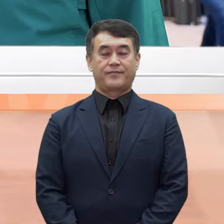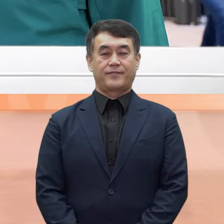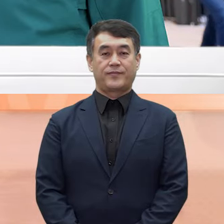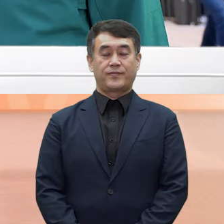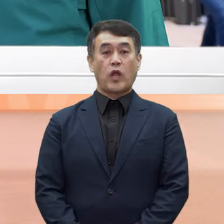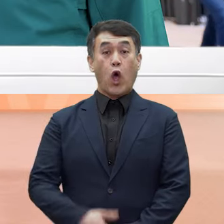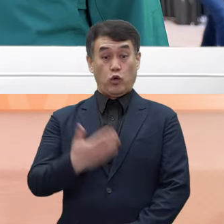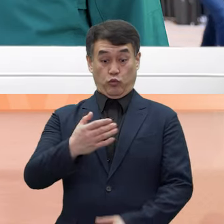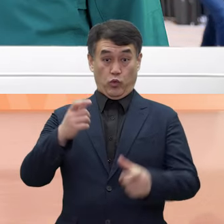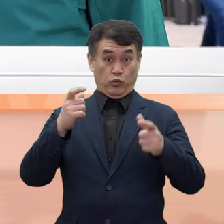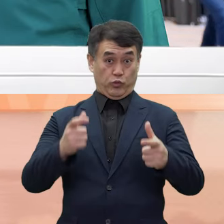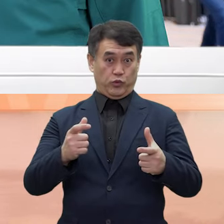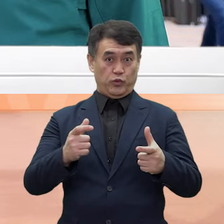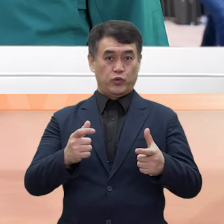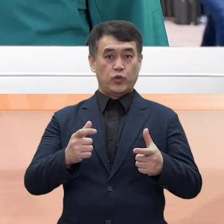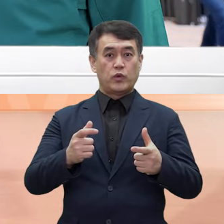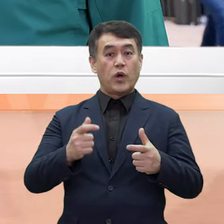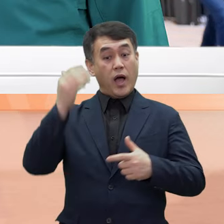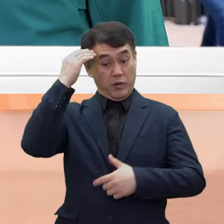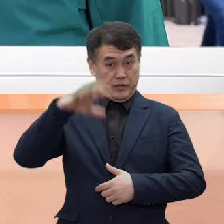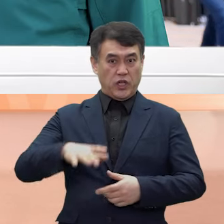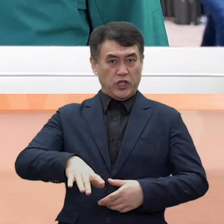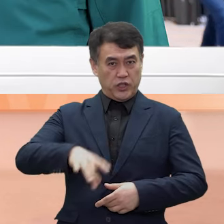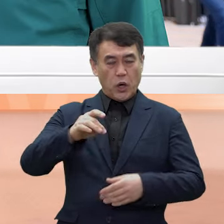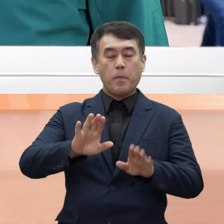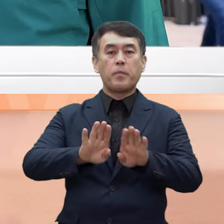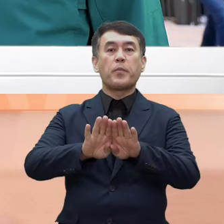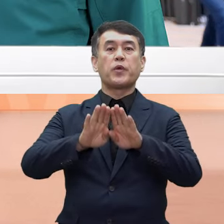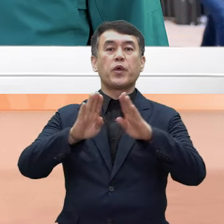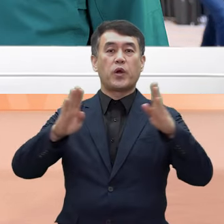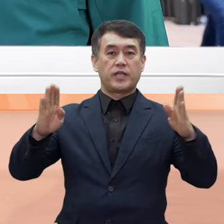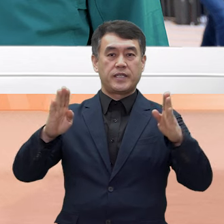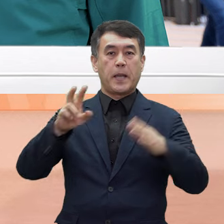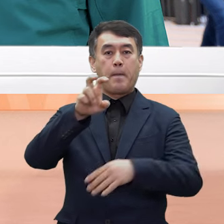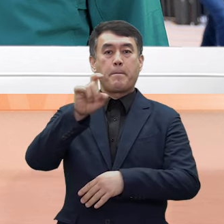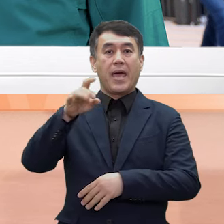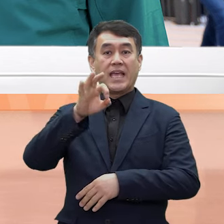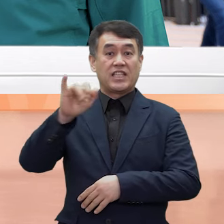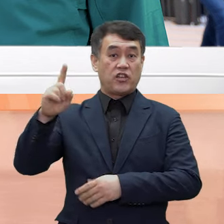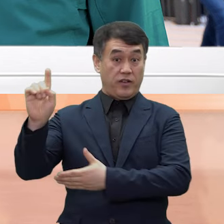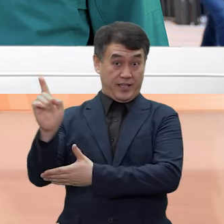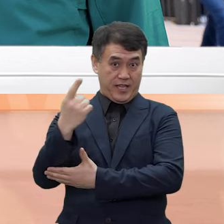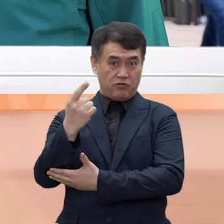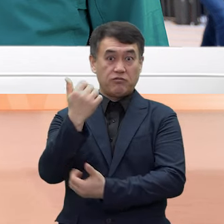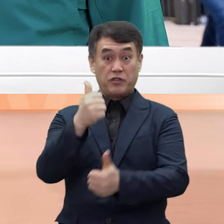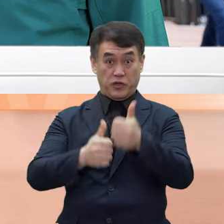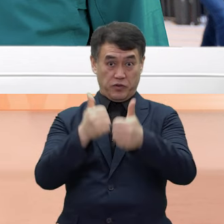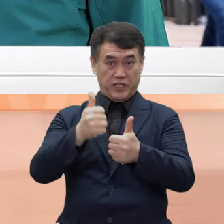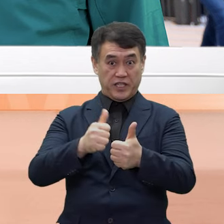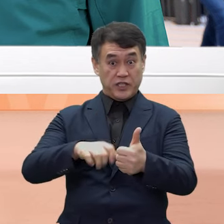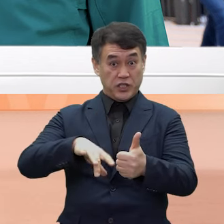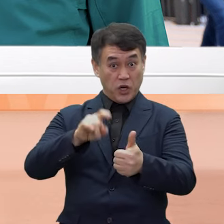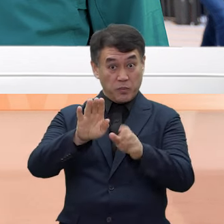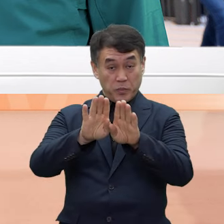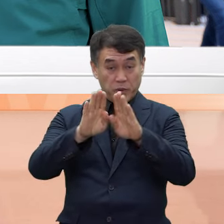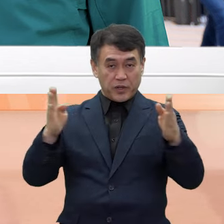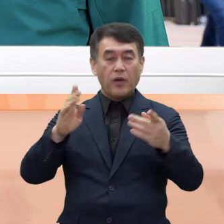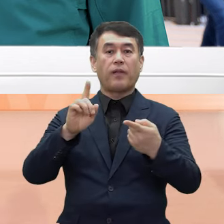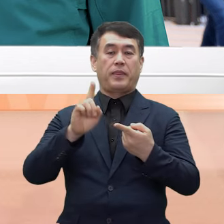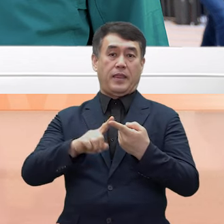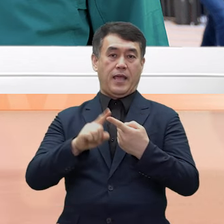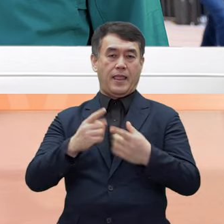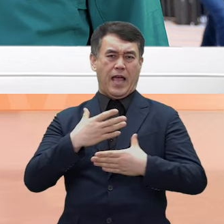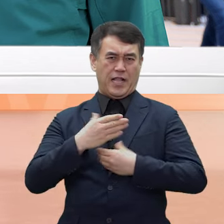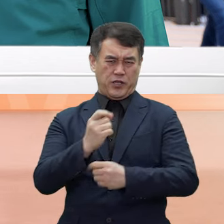구로구가 국내 최초로 열린 2024 메이저 리그 월드 투어 서울 시리즈 경기에 안전을 더욱